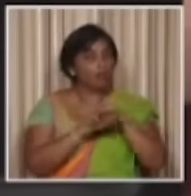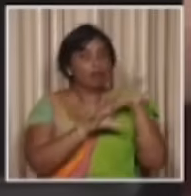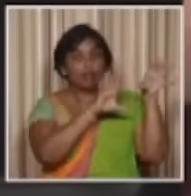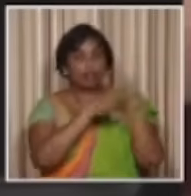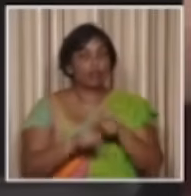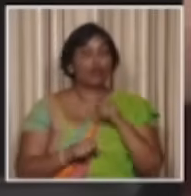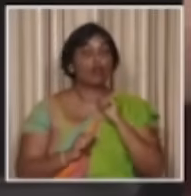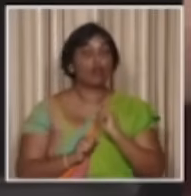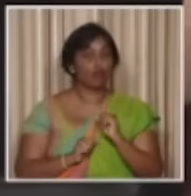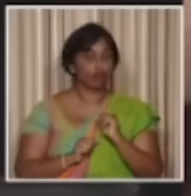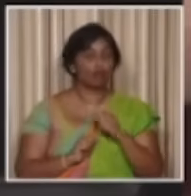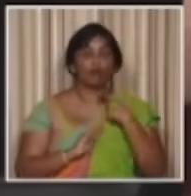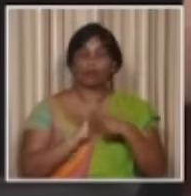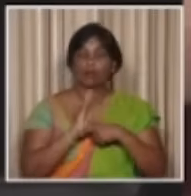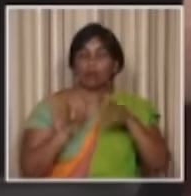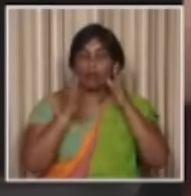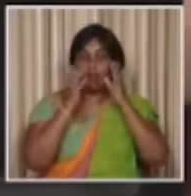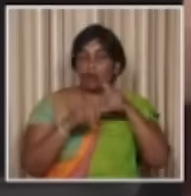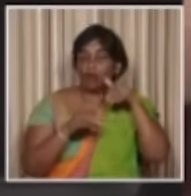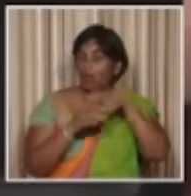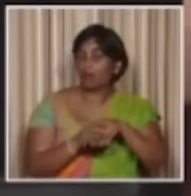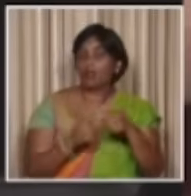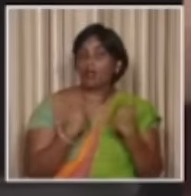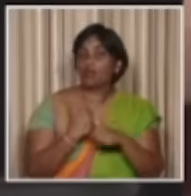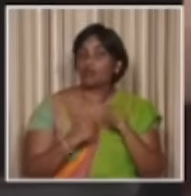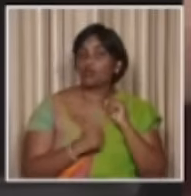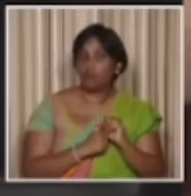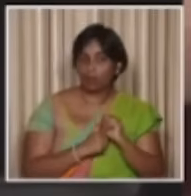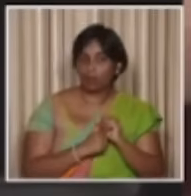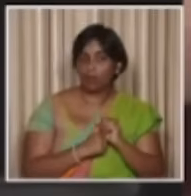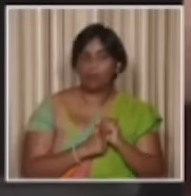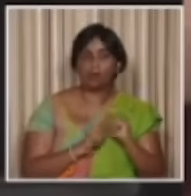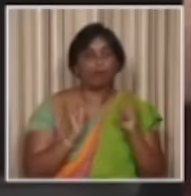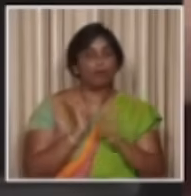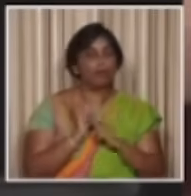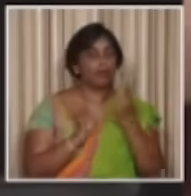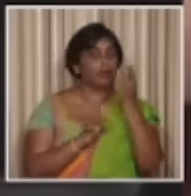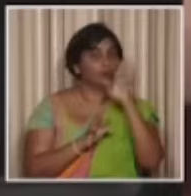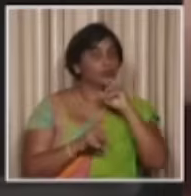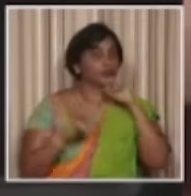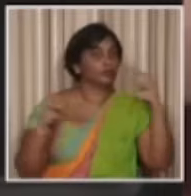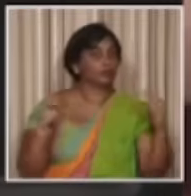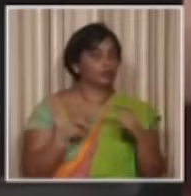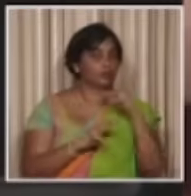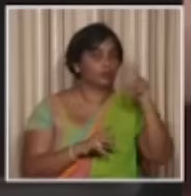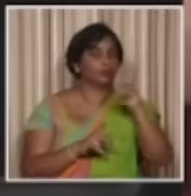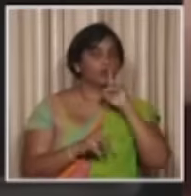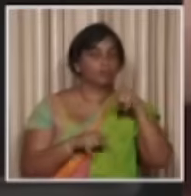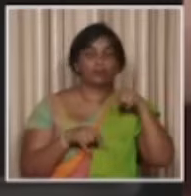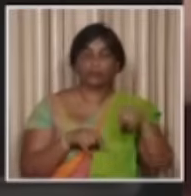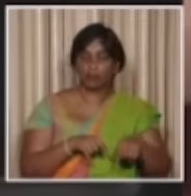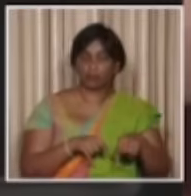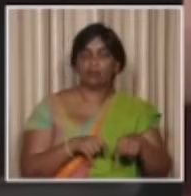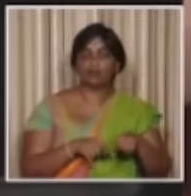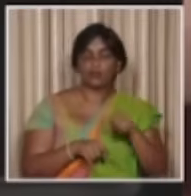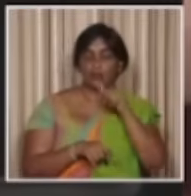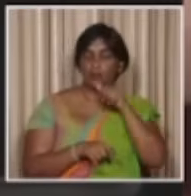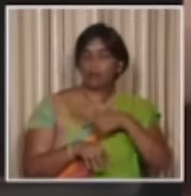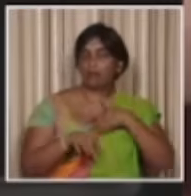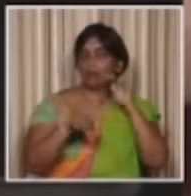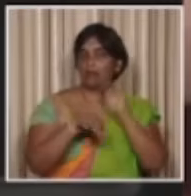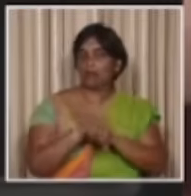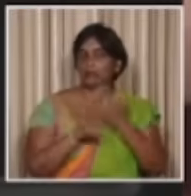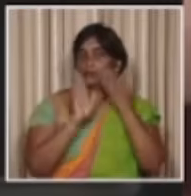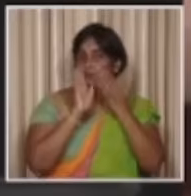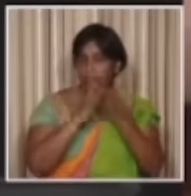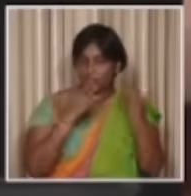දැම්මේ කවුද කියන එක මේ රට අපායක් කළේ කවුද කියන එක නොවැම්බර් 14 ශ්‍රේෂ්ඨාධිකර තීන්දුවෙන් අද සක්සුදක්සේ පැහැදිලි